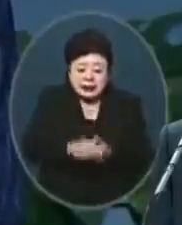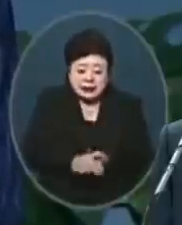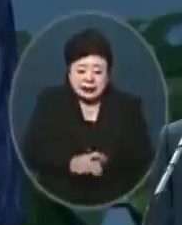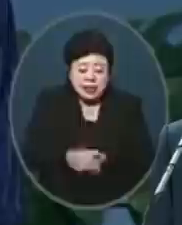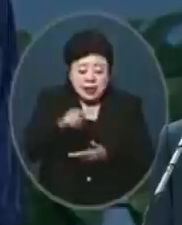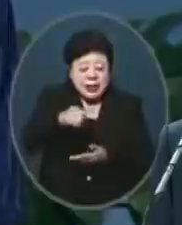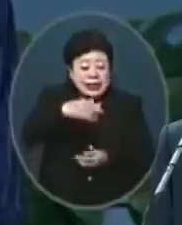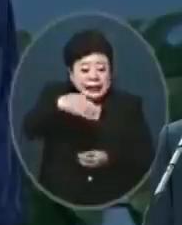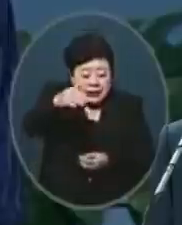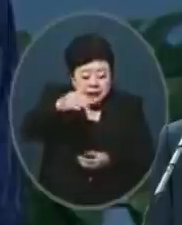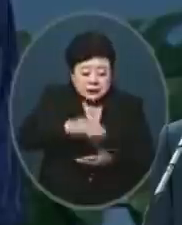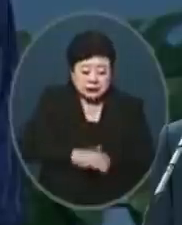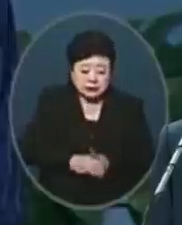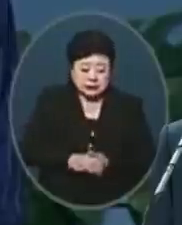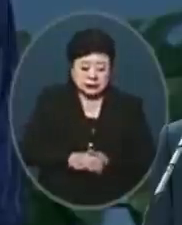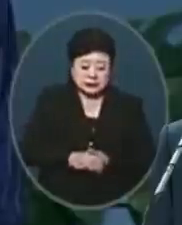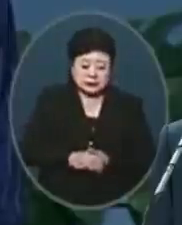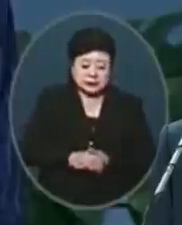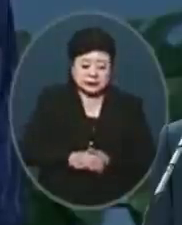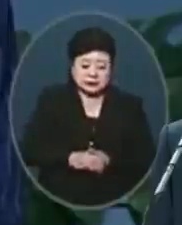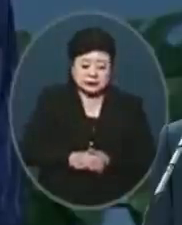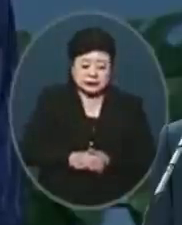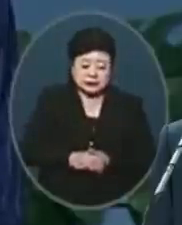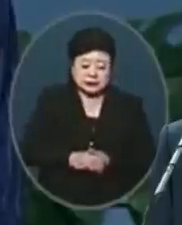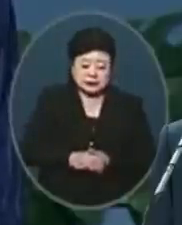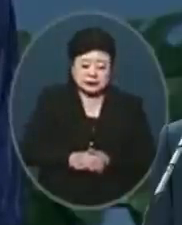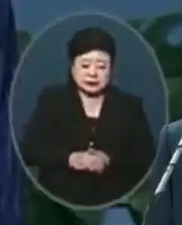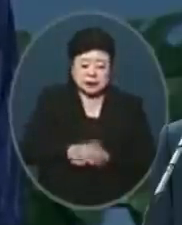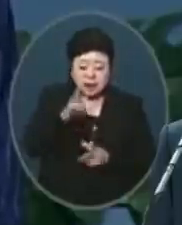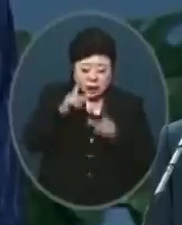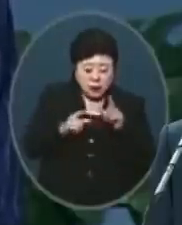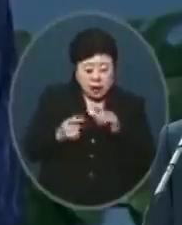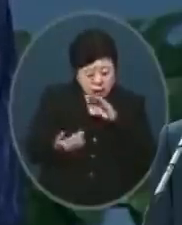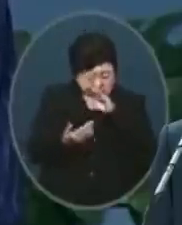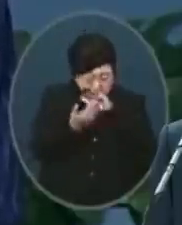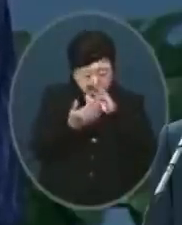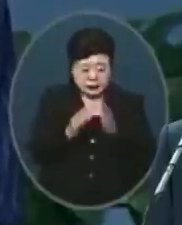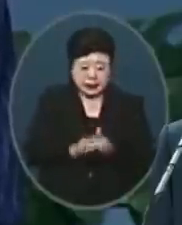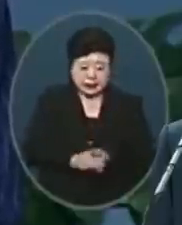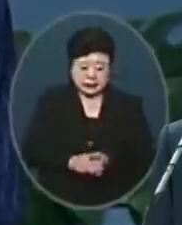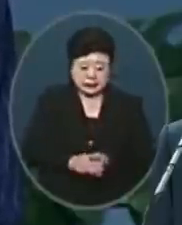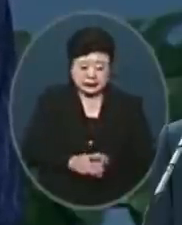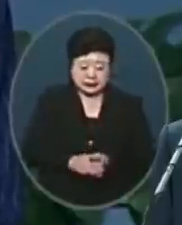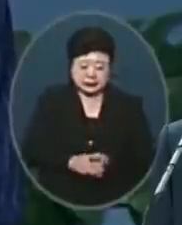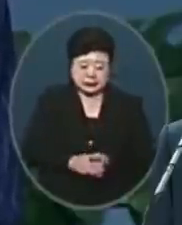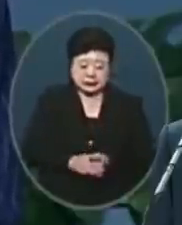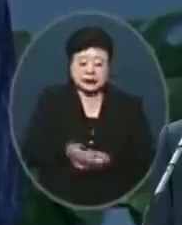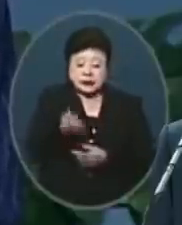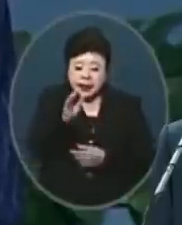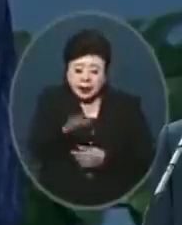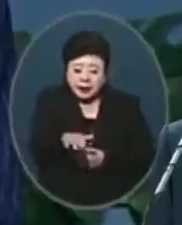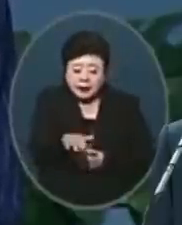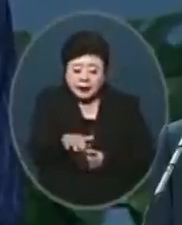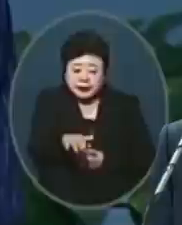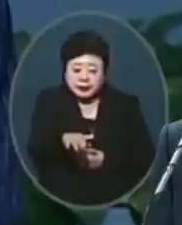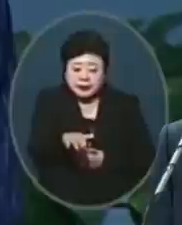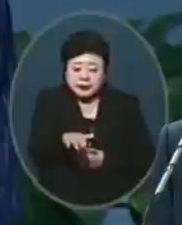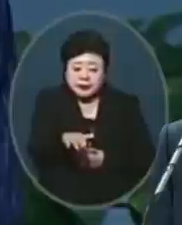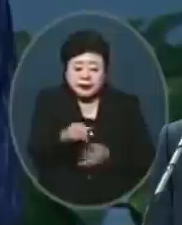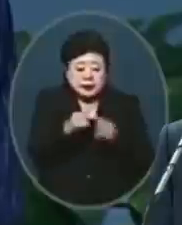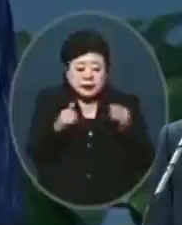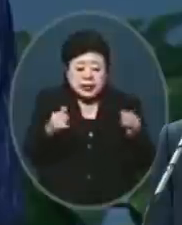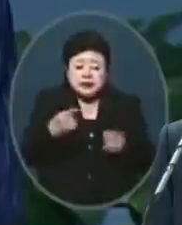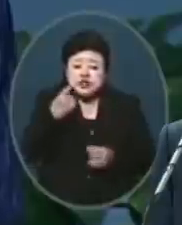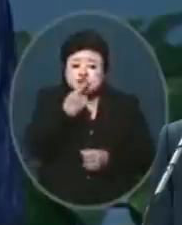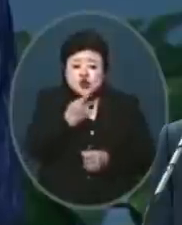밖에 나가서 그 형태를 이루는 것입니다. 그런데 사람이